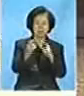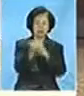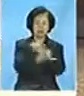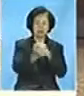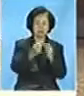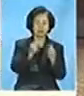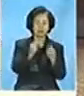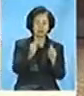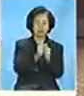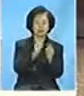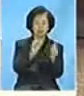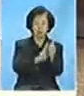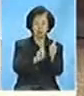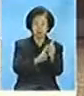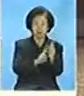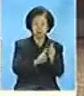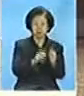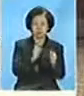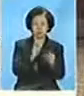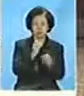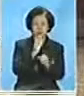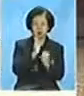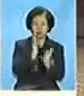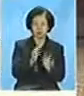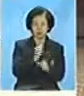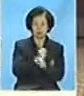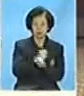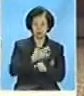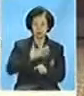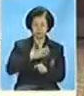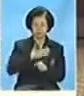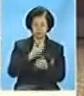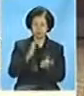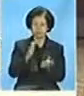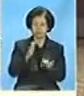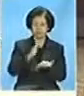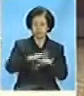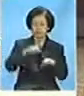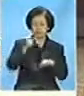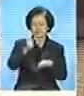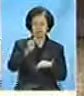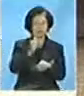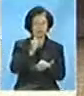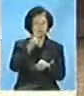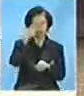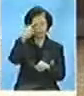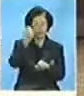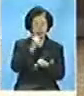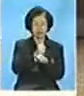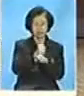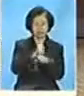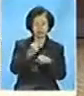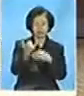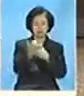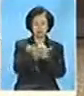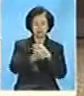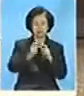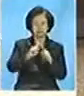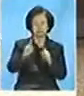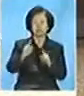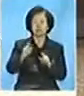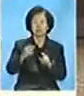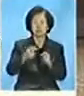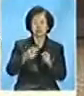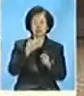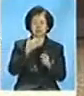านเป็นผู้ทำผมถนัดงานนี้มากเพราะชีวิตผมทำงานด้านต่างประเทศมาตลอดจนถึงทุกวันนี้นะครับเ